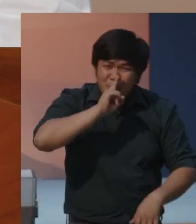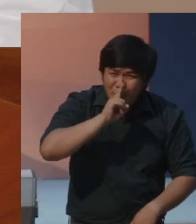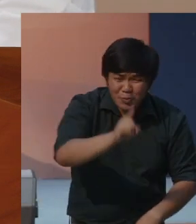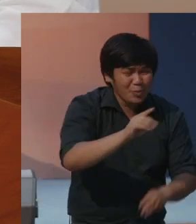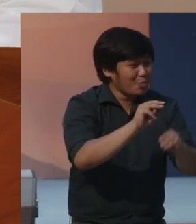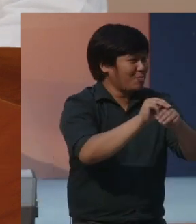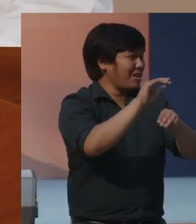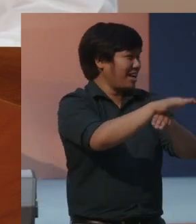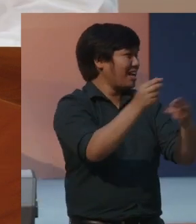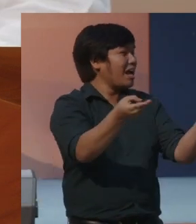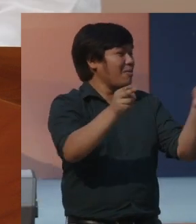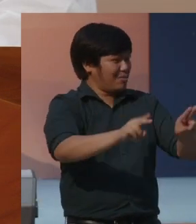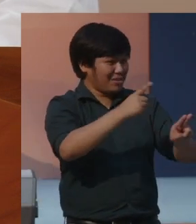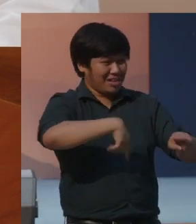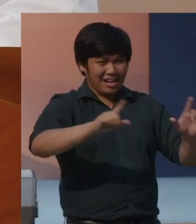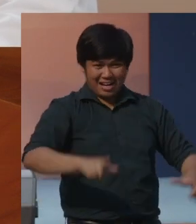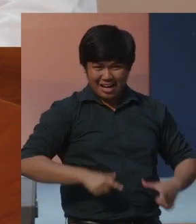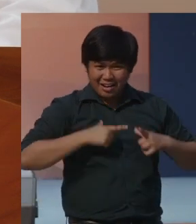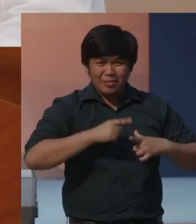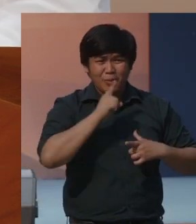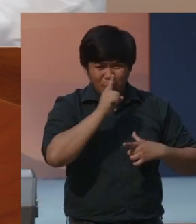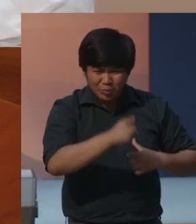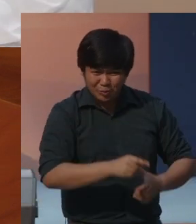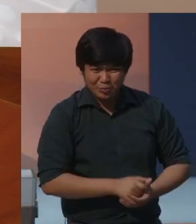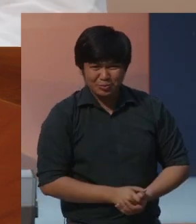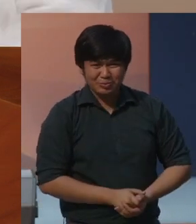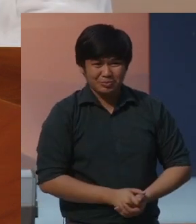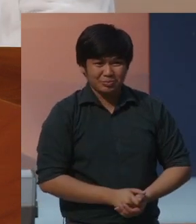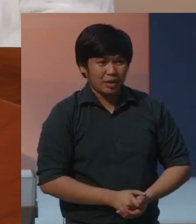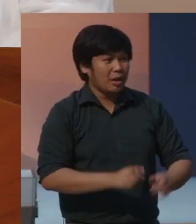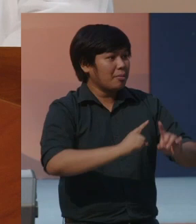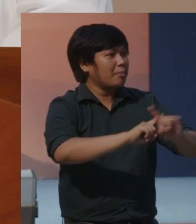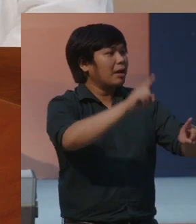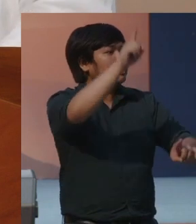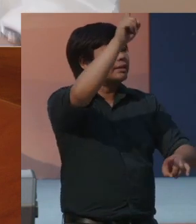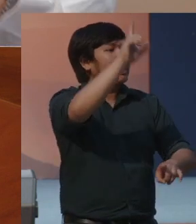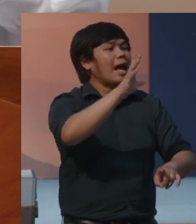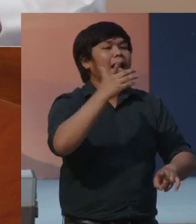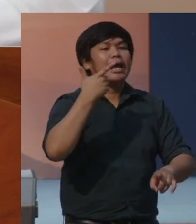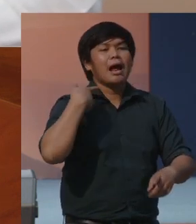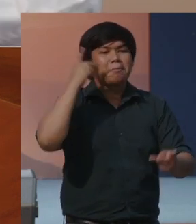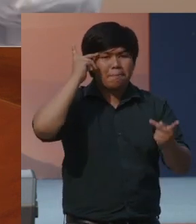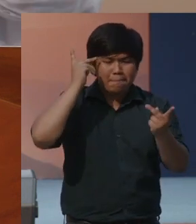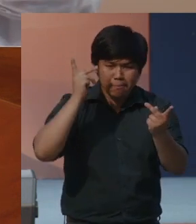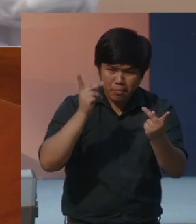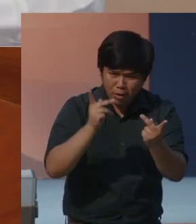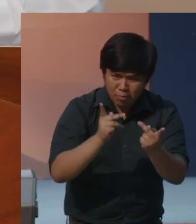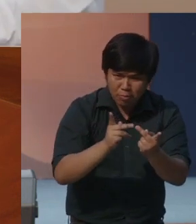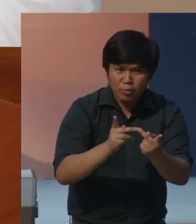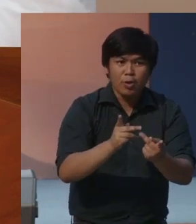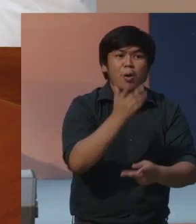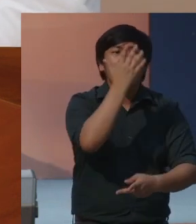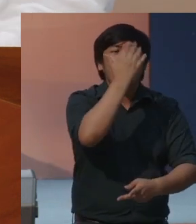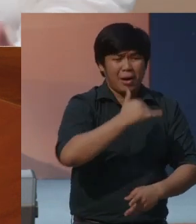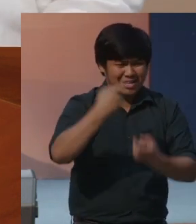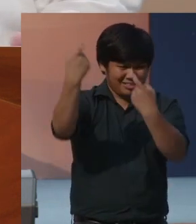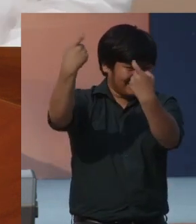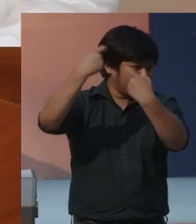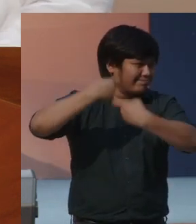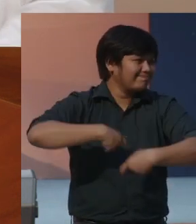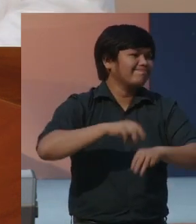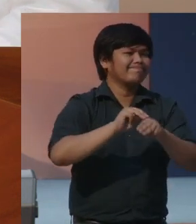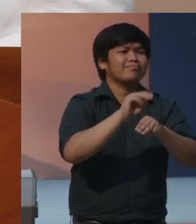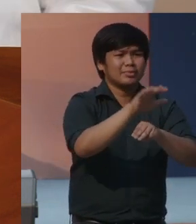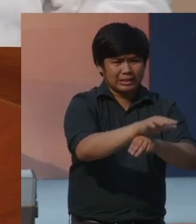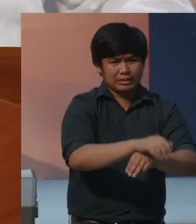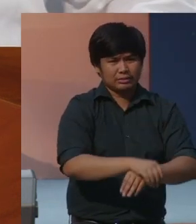mirakulo sa panahon natin ngayon. Merong motibo ang Panginoon sa kanyang pagbibigay sa atin ng